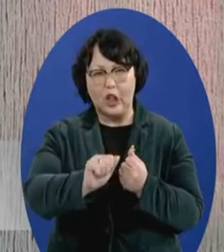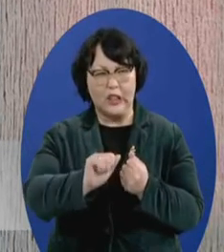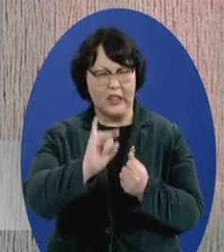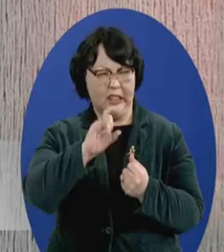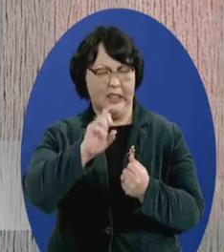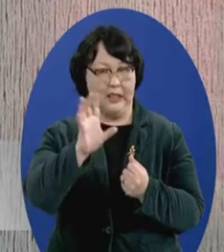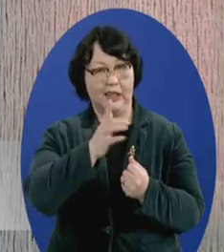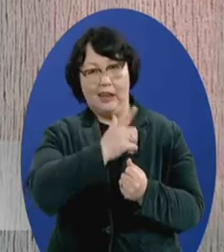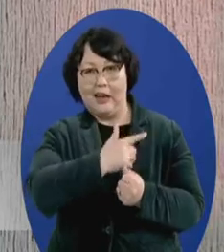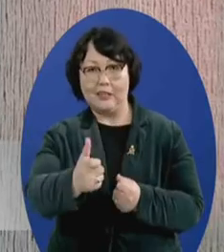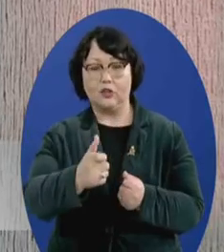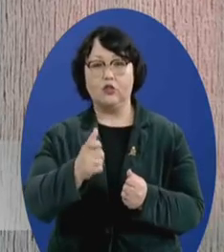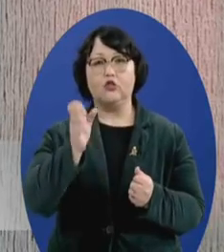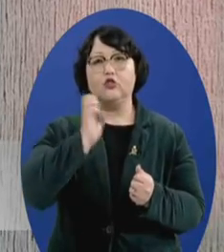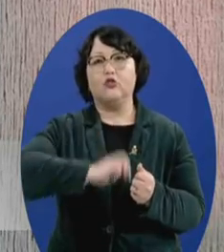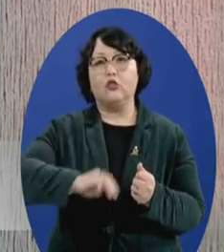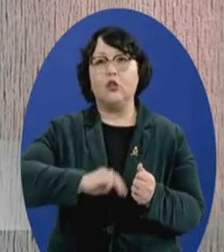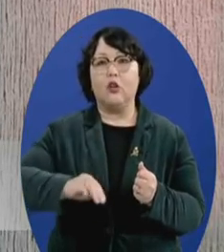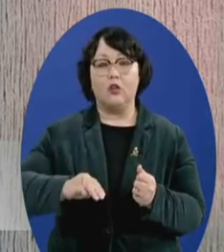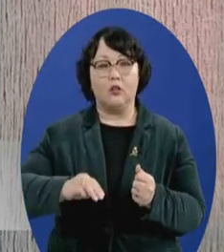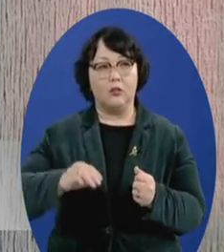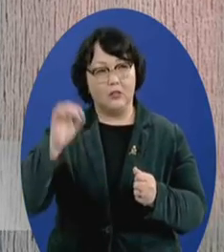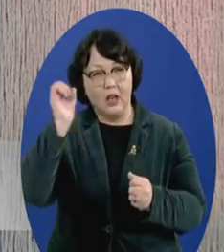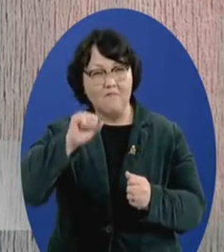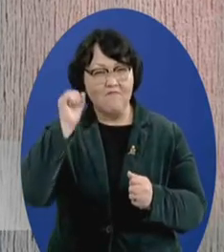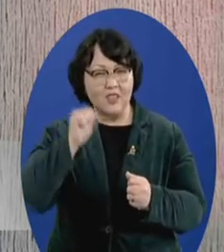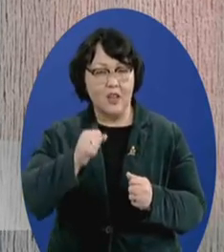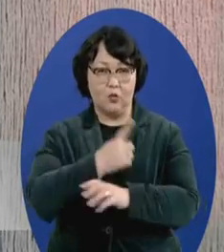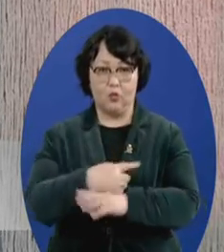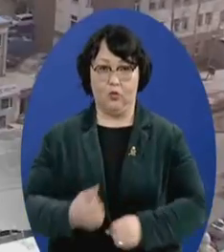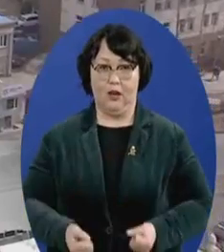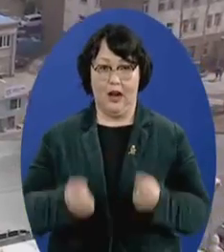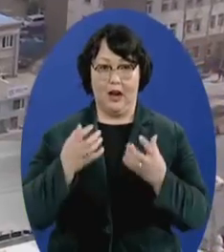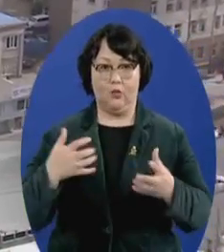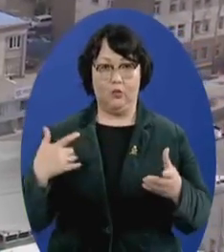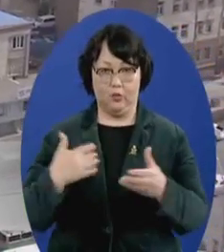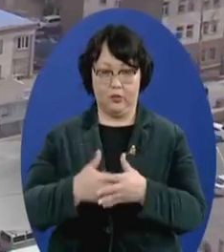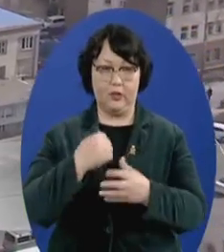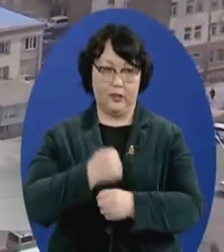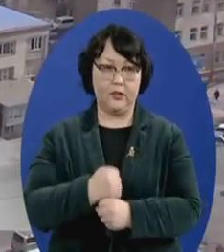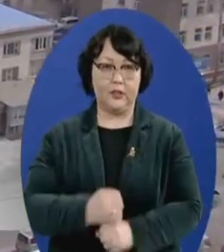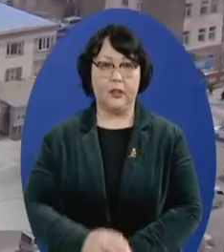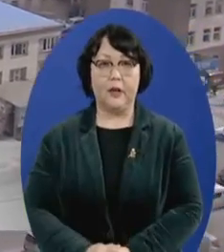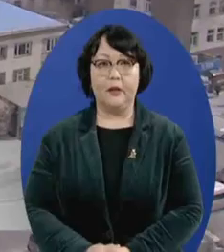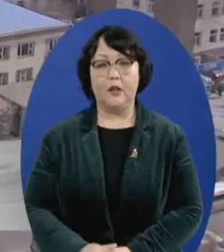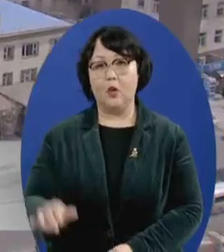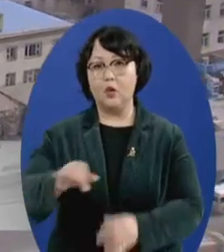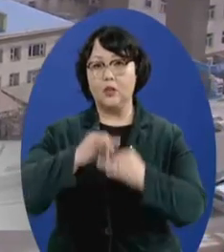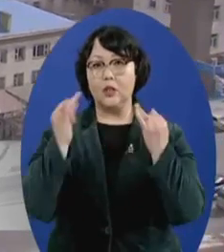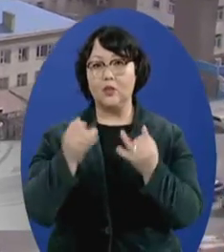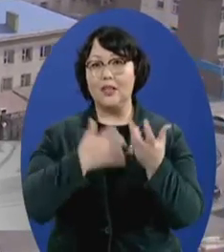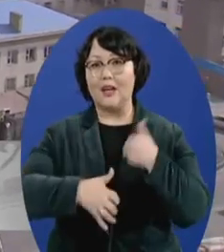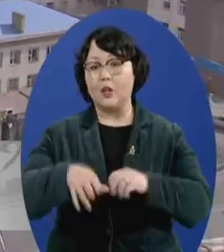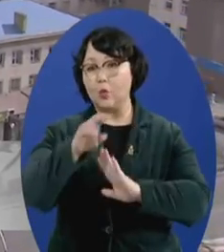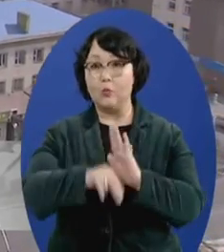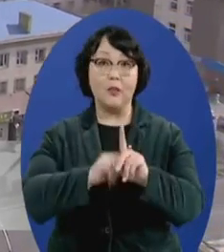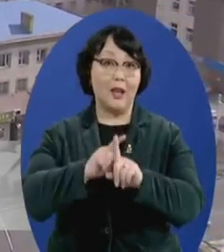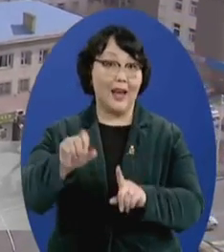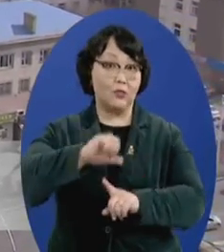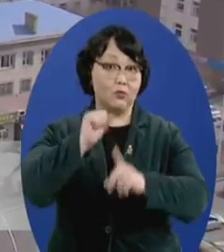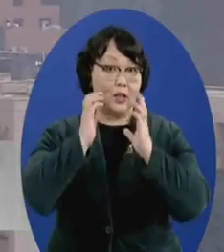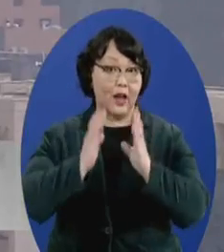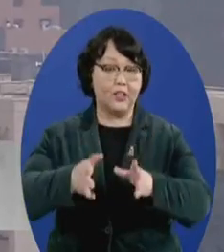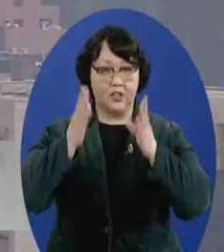даяар одоо өрнүүлж байгаа энэ тэмцлийн үйлд үр дүнд хүртэл одоо тоошд. Улсын хурал яаралтай гормоор асуудалд хандаж